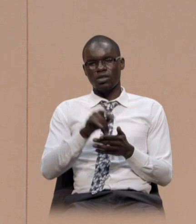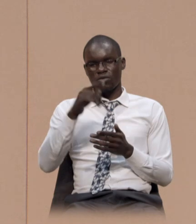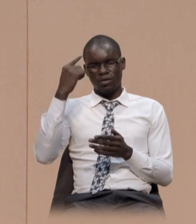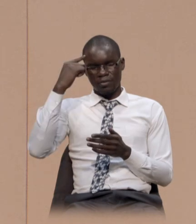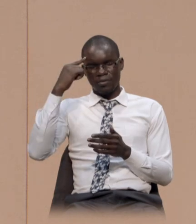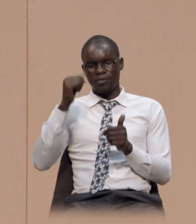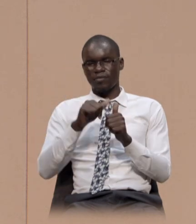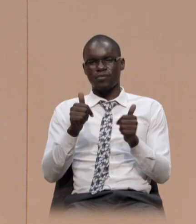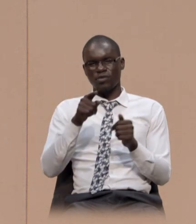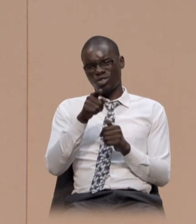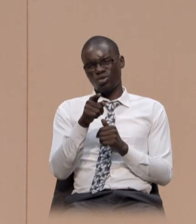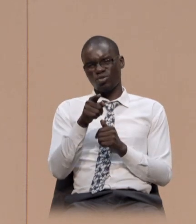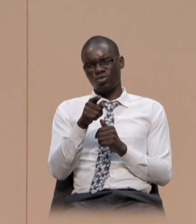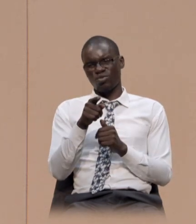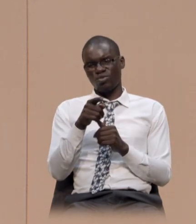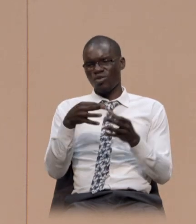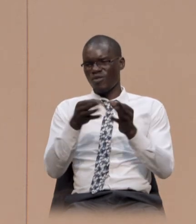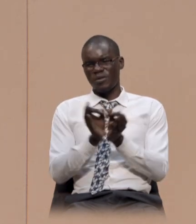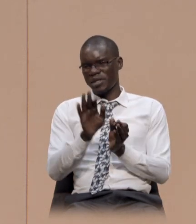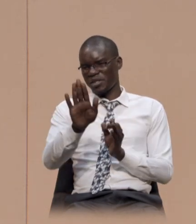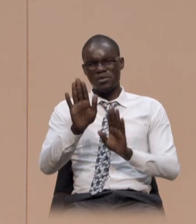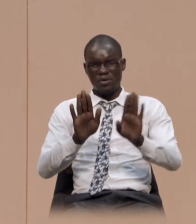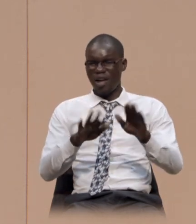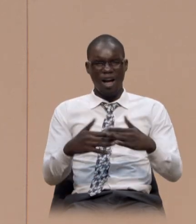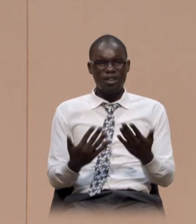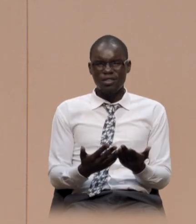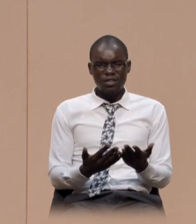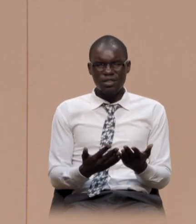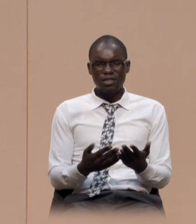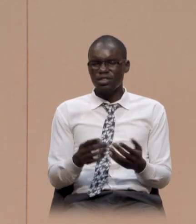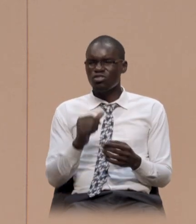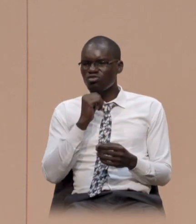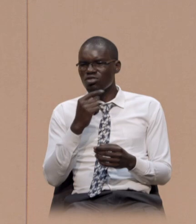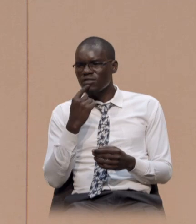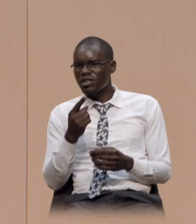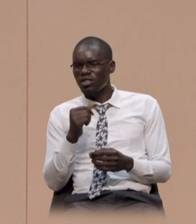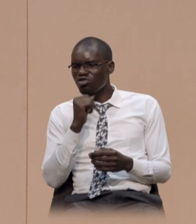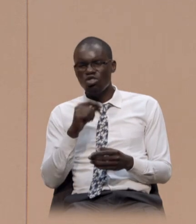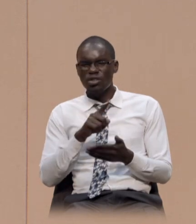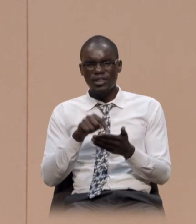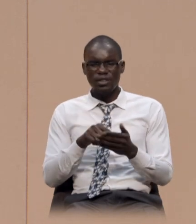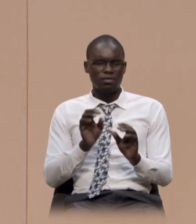ufikirie wewe na nyumba yako. Usije ukasema ya kwamba haiko hivyo.